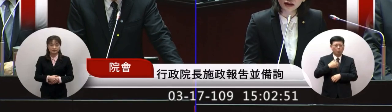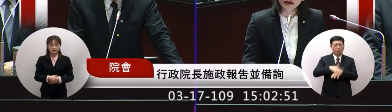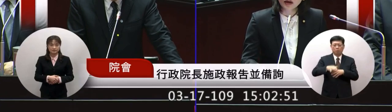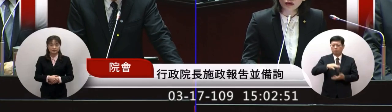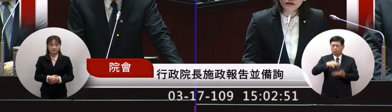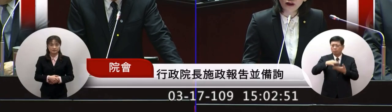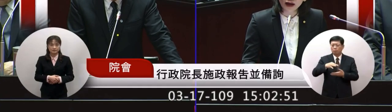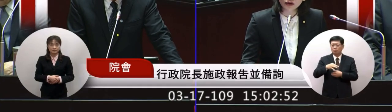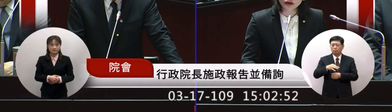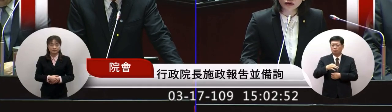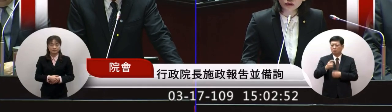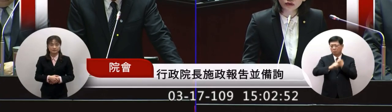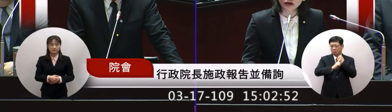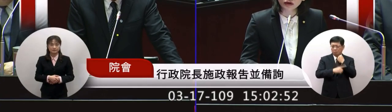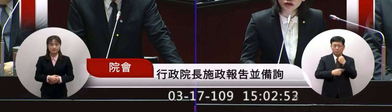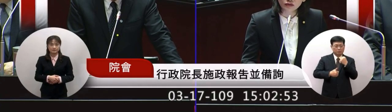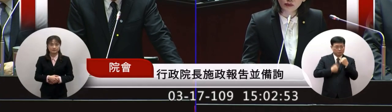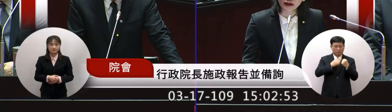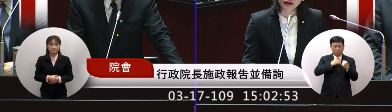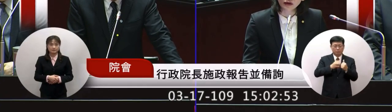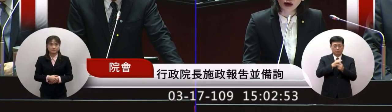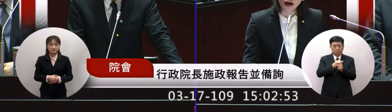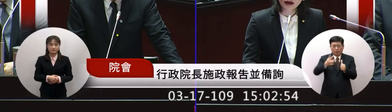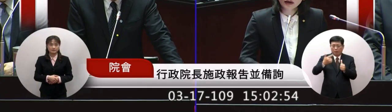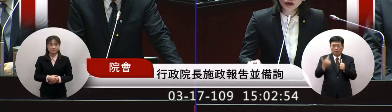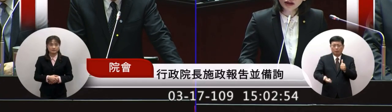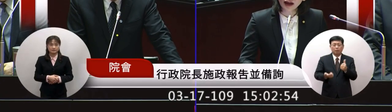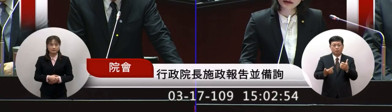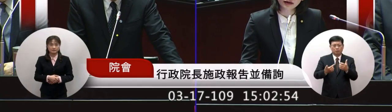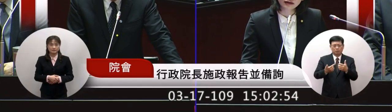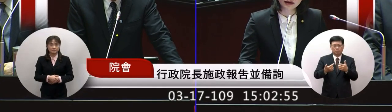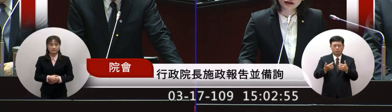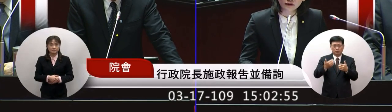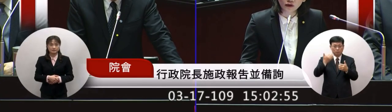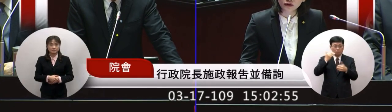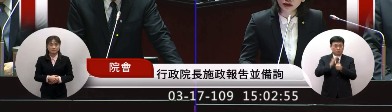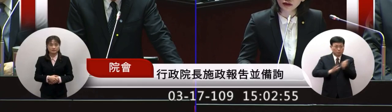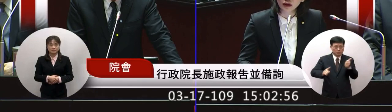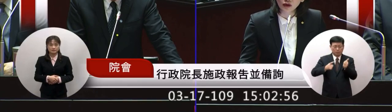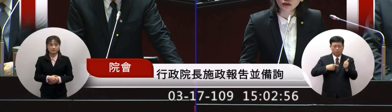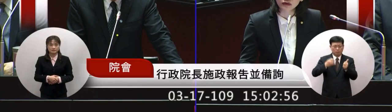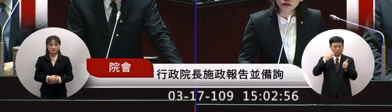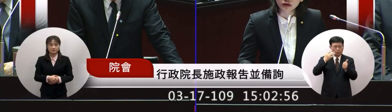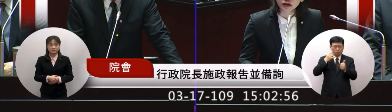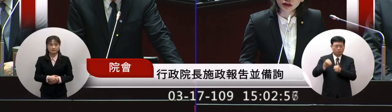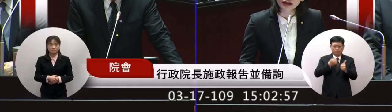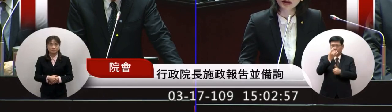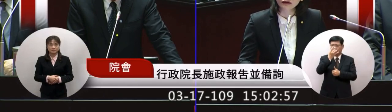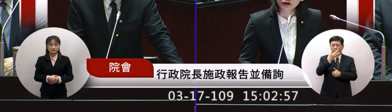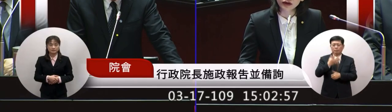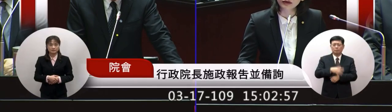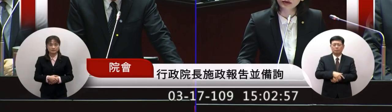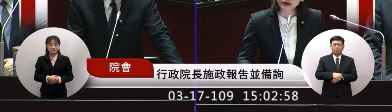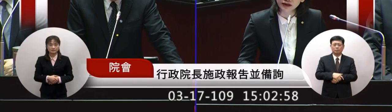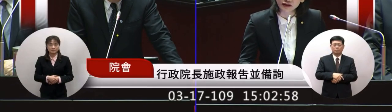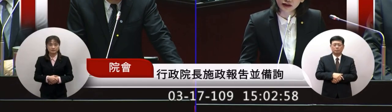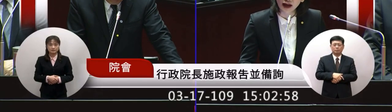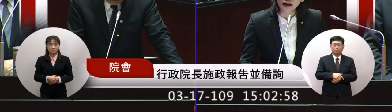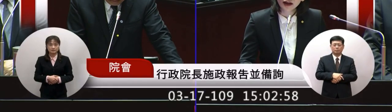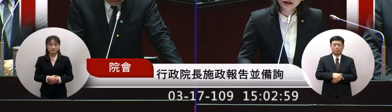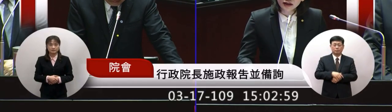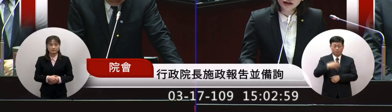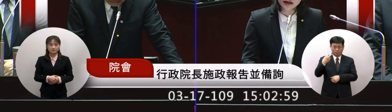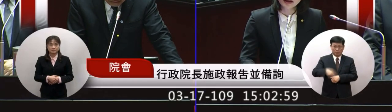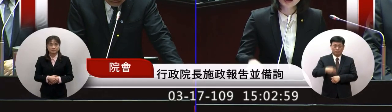担心我们法律如果松绑的话会产生的风险控，就是产生的风险会比较